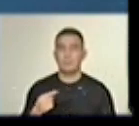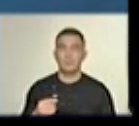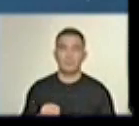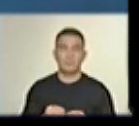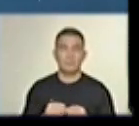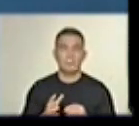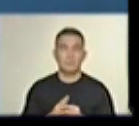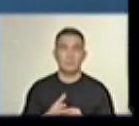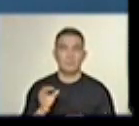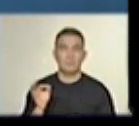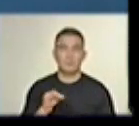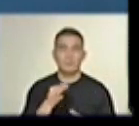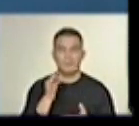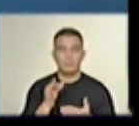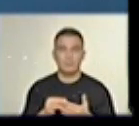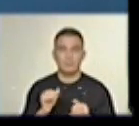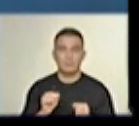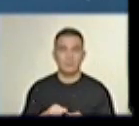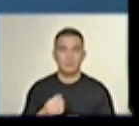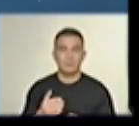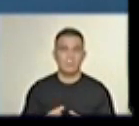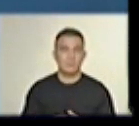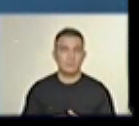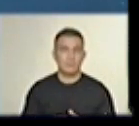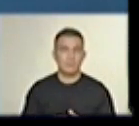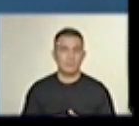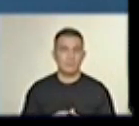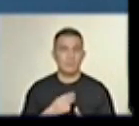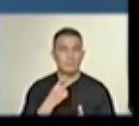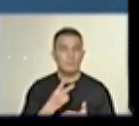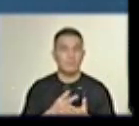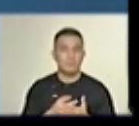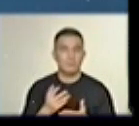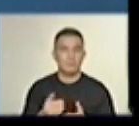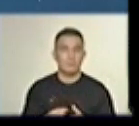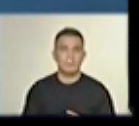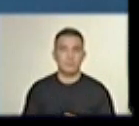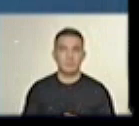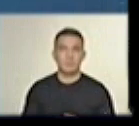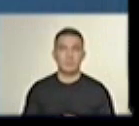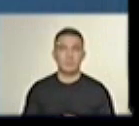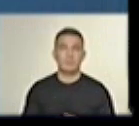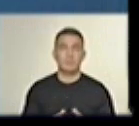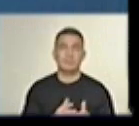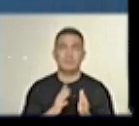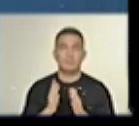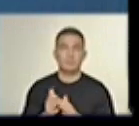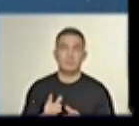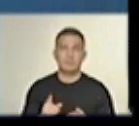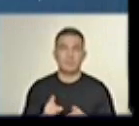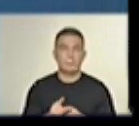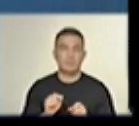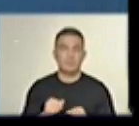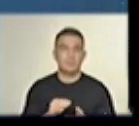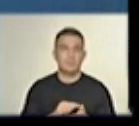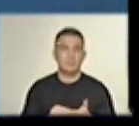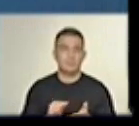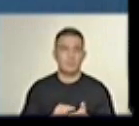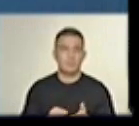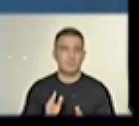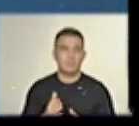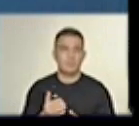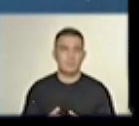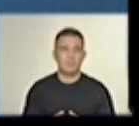ayiramiz. Va ifodaning qiymati 15 ga teng ekan. Keyingisini ham xuddi shu tartibda